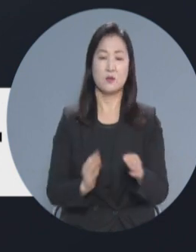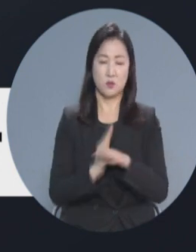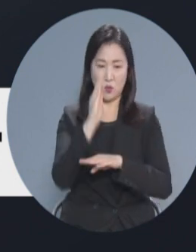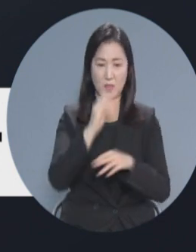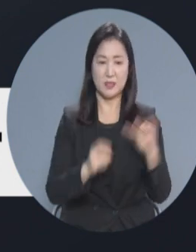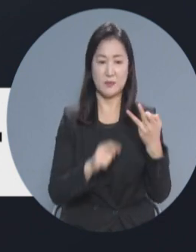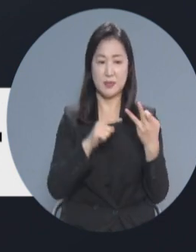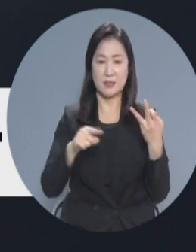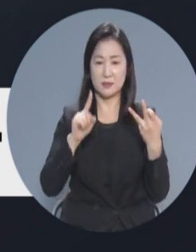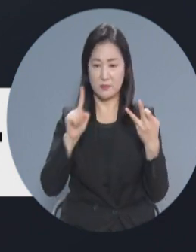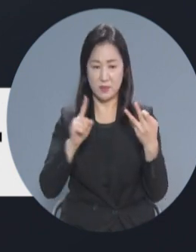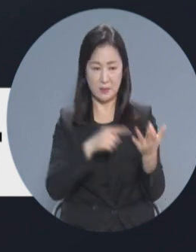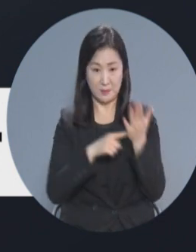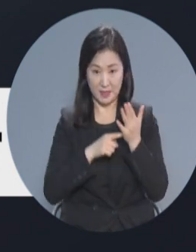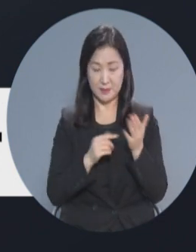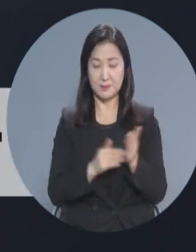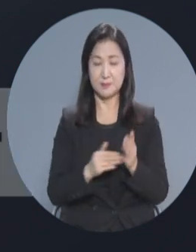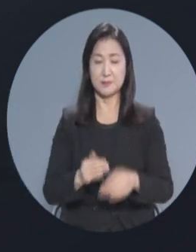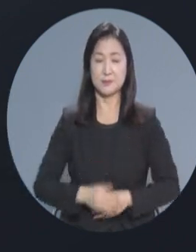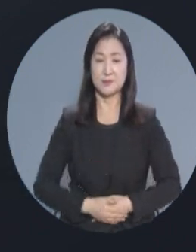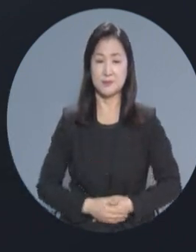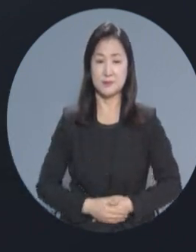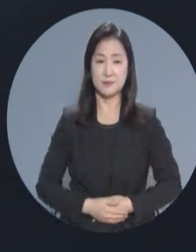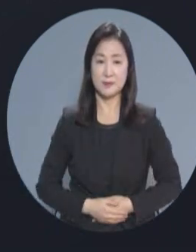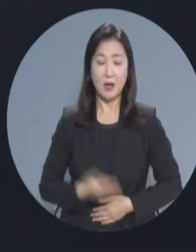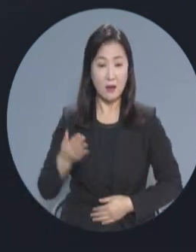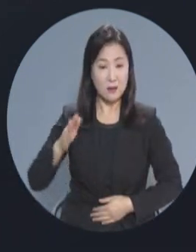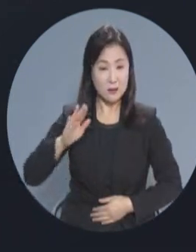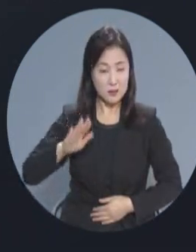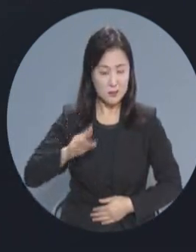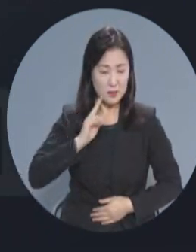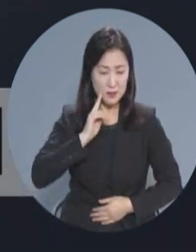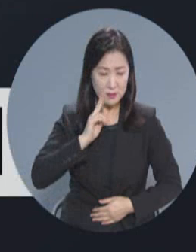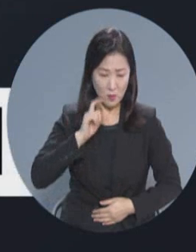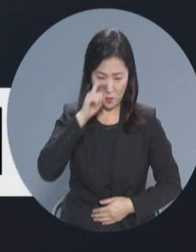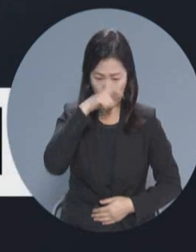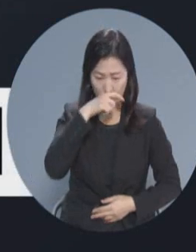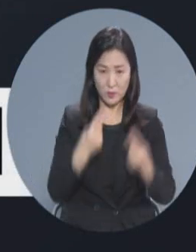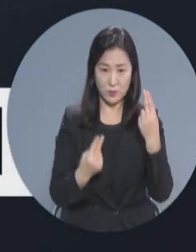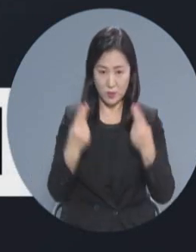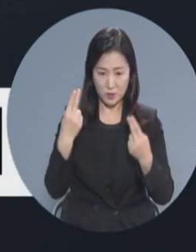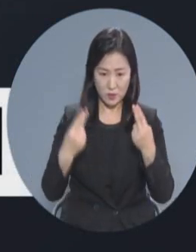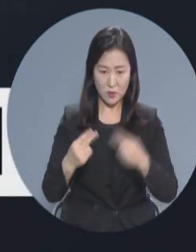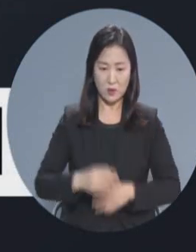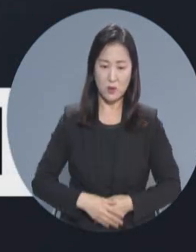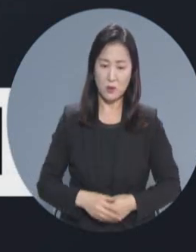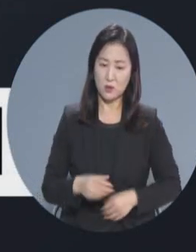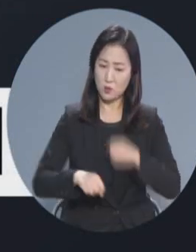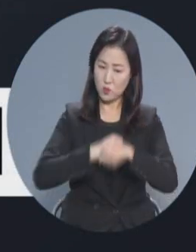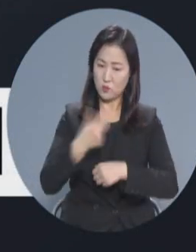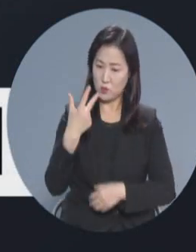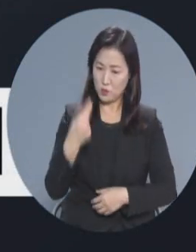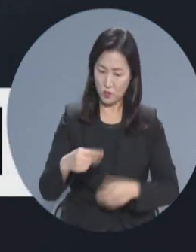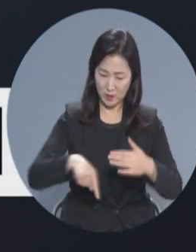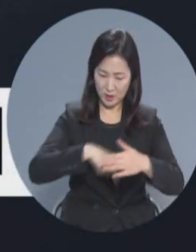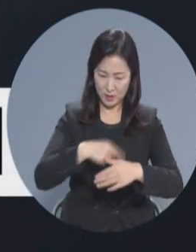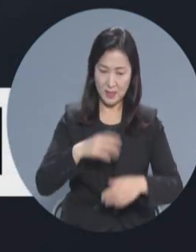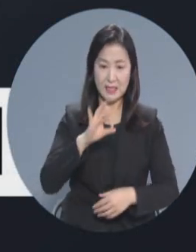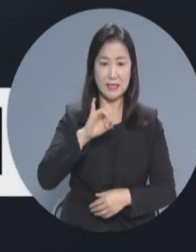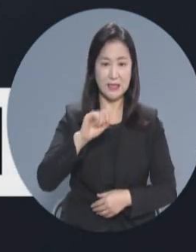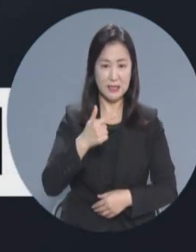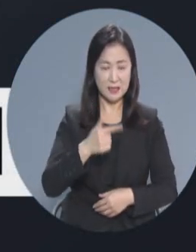초과한 14.1로 나타났습니다. 하지만 심각한 오염도에 비해 축산 분뇨에 들어있는 인